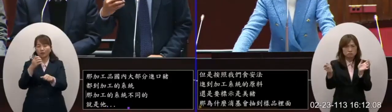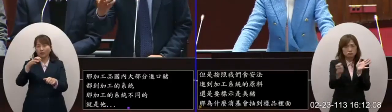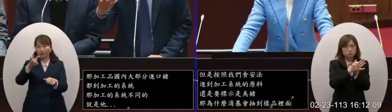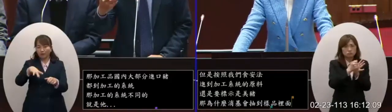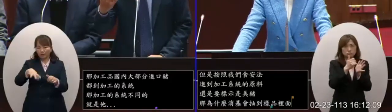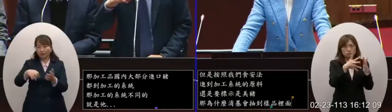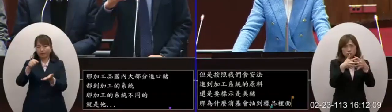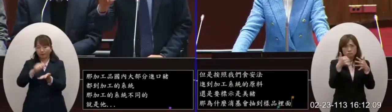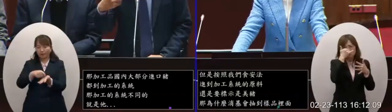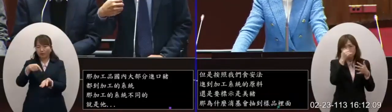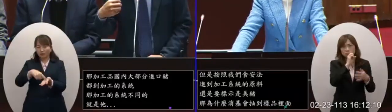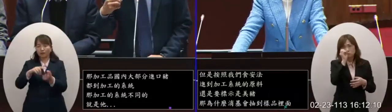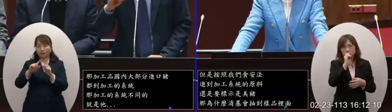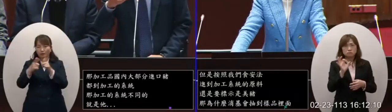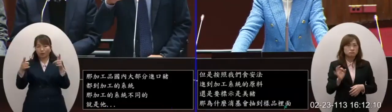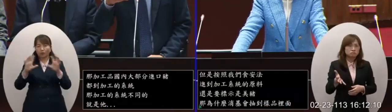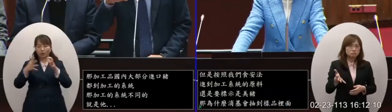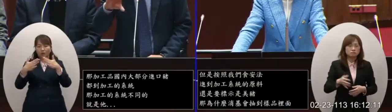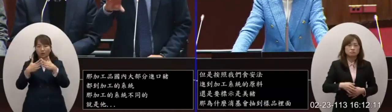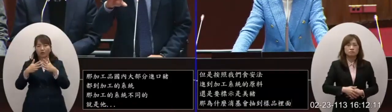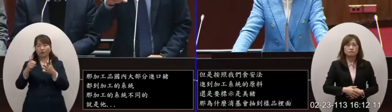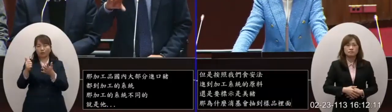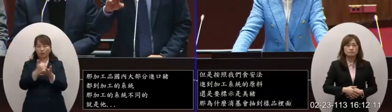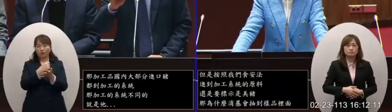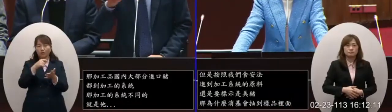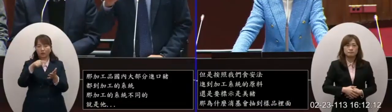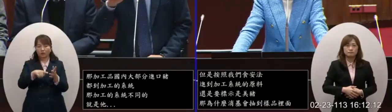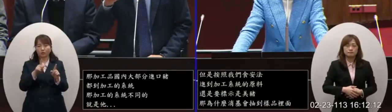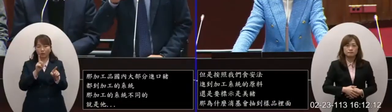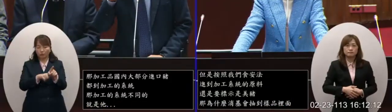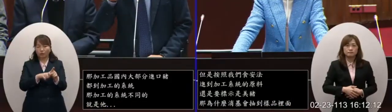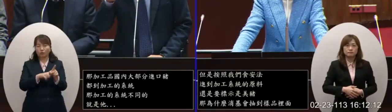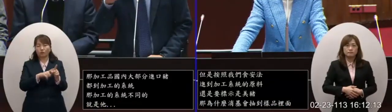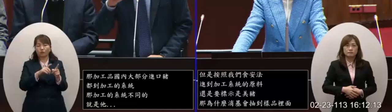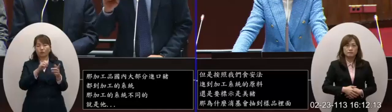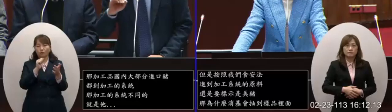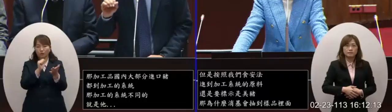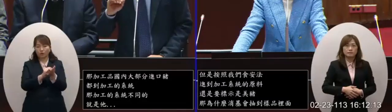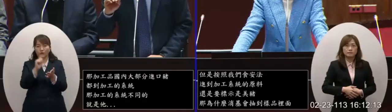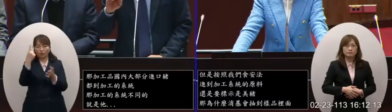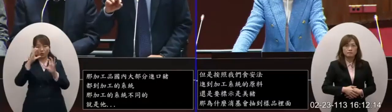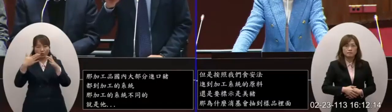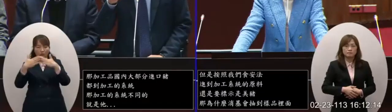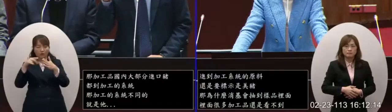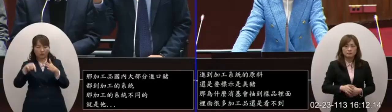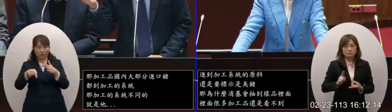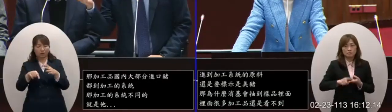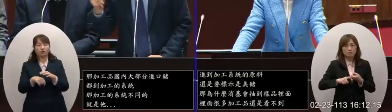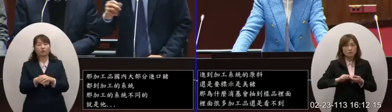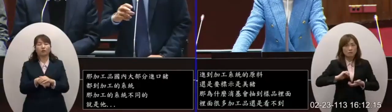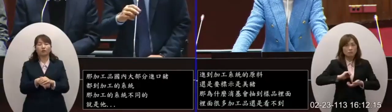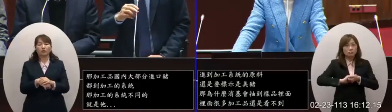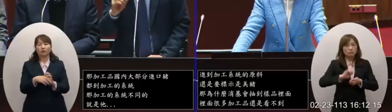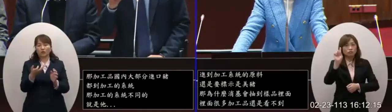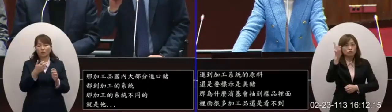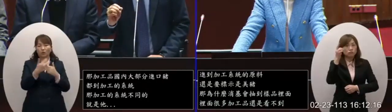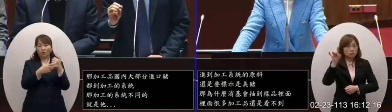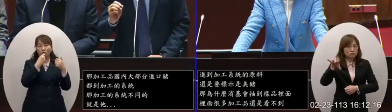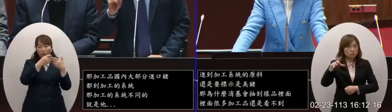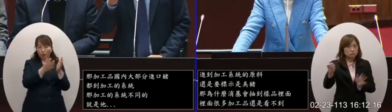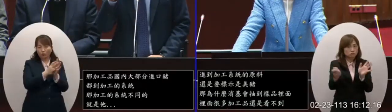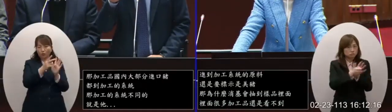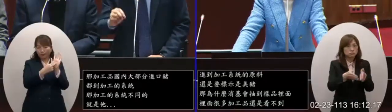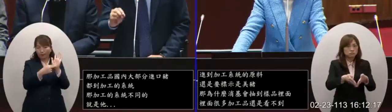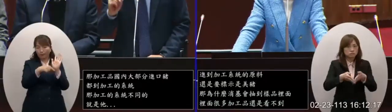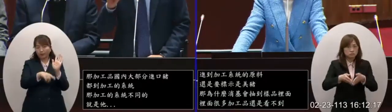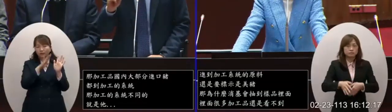地标示，因为不同国家进来的话，它根据它的标示，它会标示它的来源国嘛，哈。 对啊，一定要标示。 那刚才卫福部部长所提到，